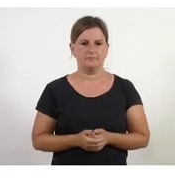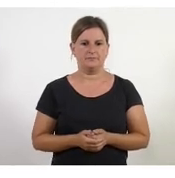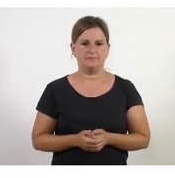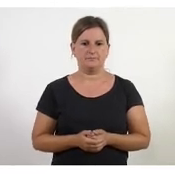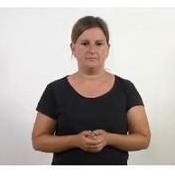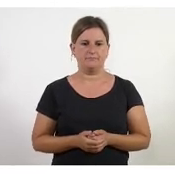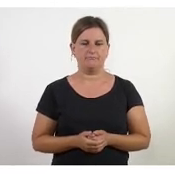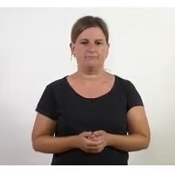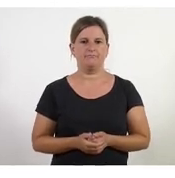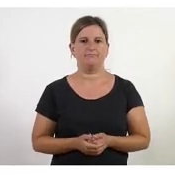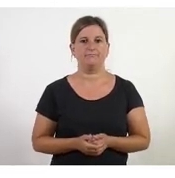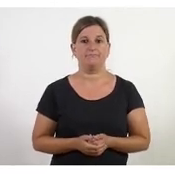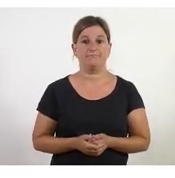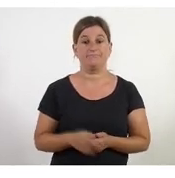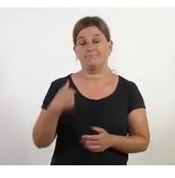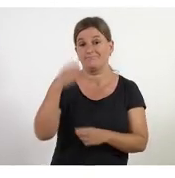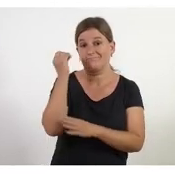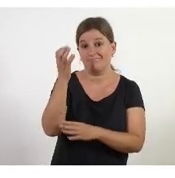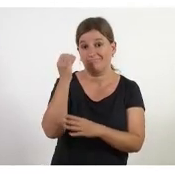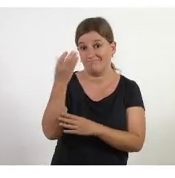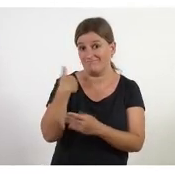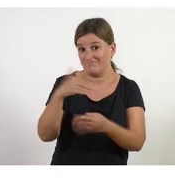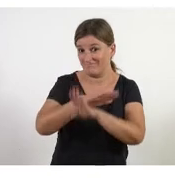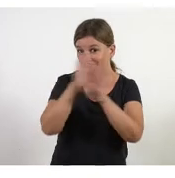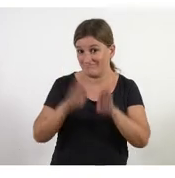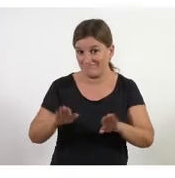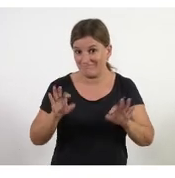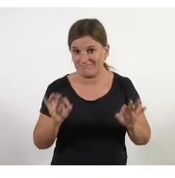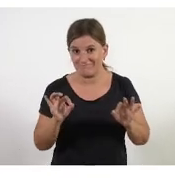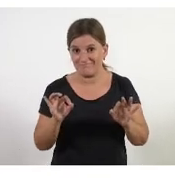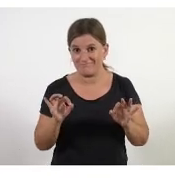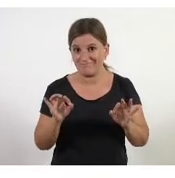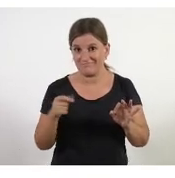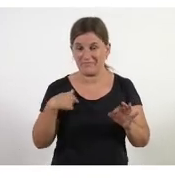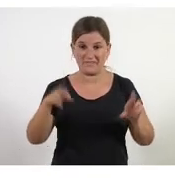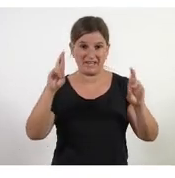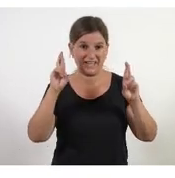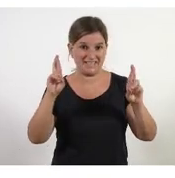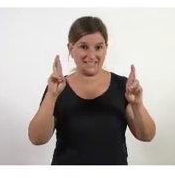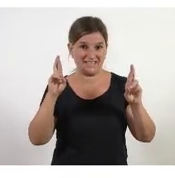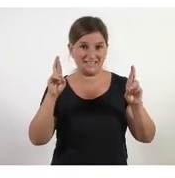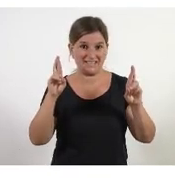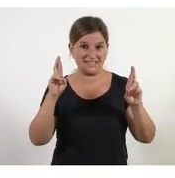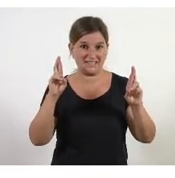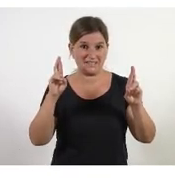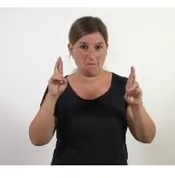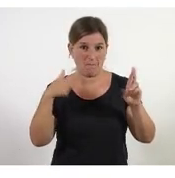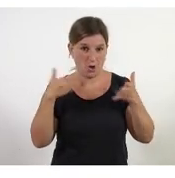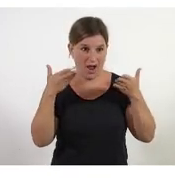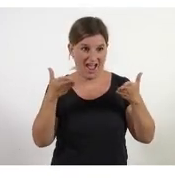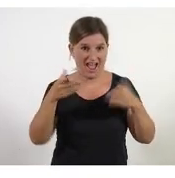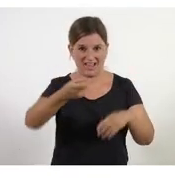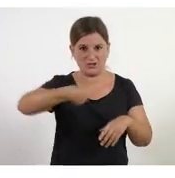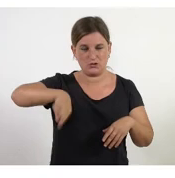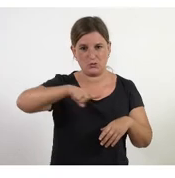I fins aquí la meva presentació. Espero que us hagi ajudat. He